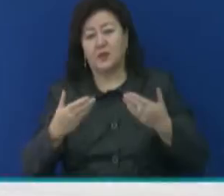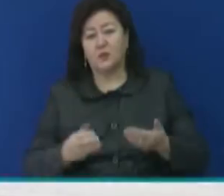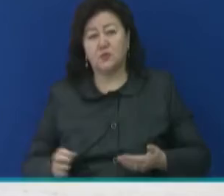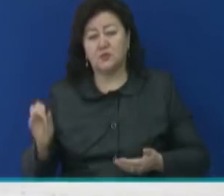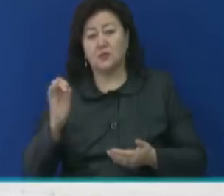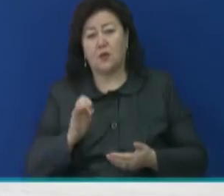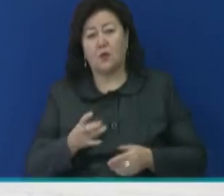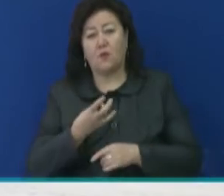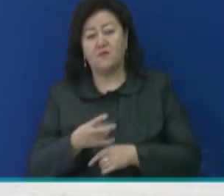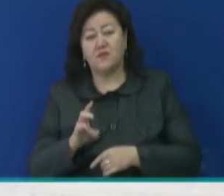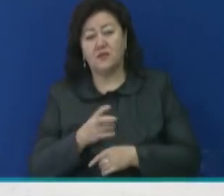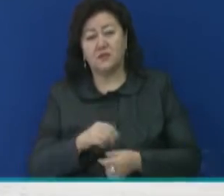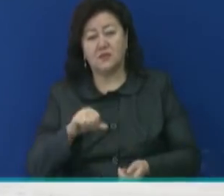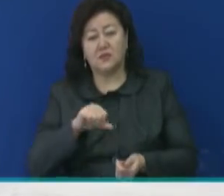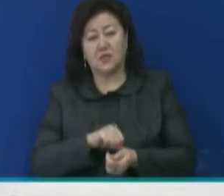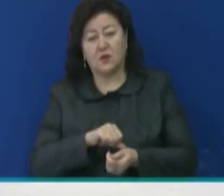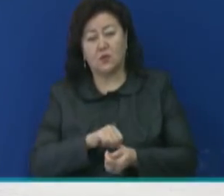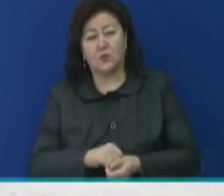о вреде наркотиков